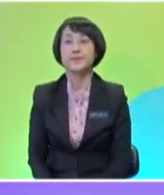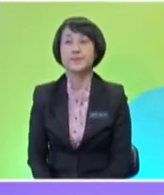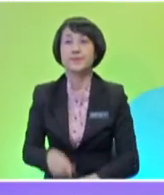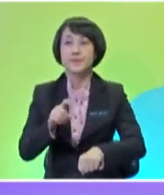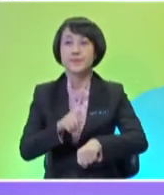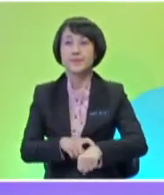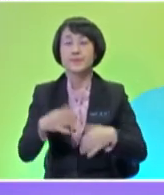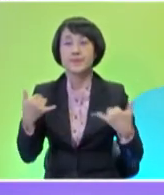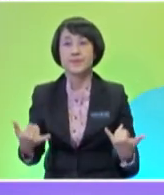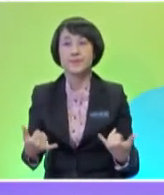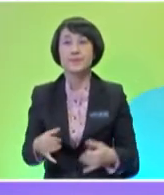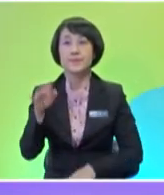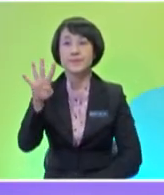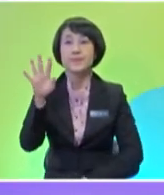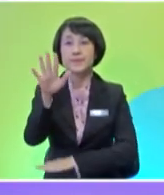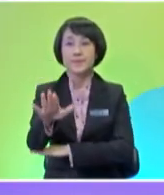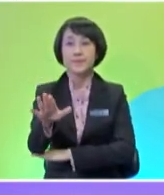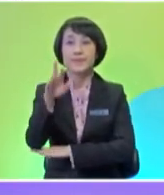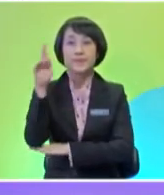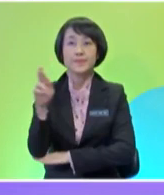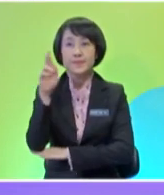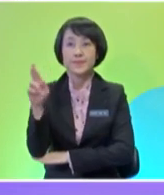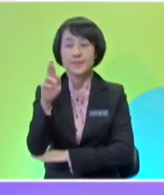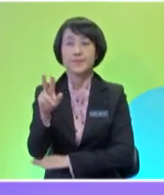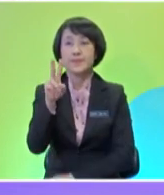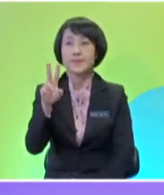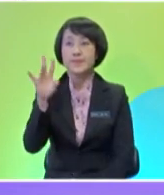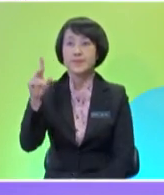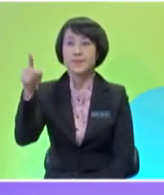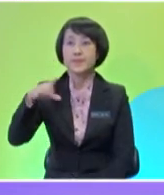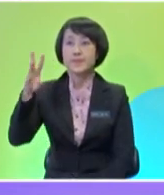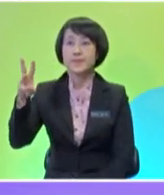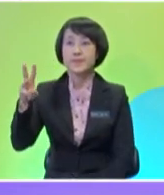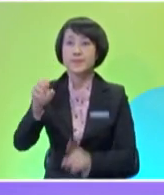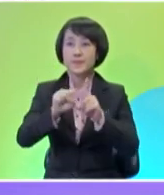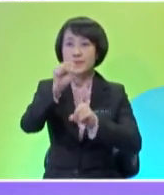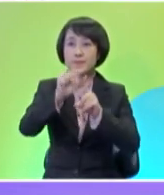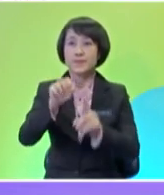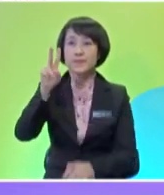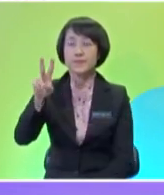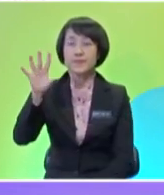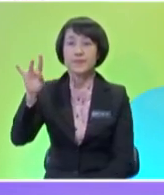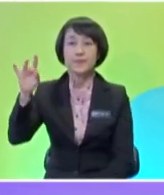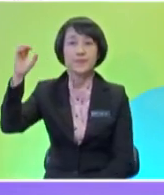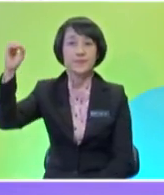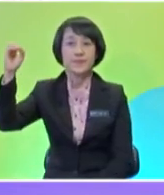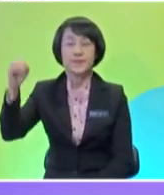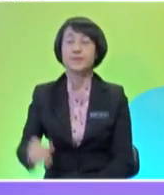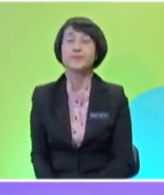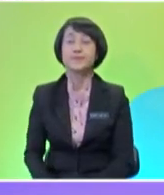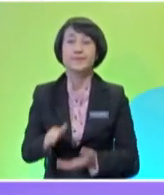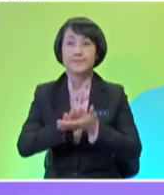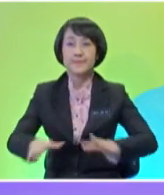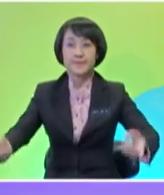tempatan 4 petang hari Rabu 27 Jun dan suhu 28 derajat Celcius kepada semua Pelawat Kami mengucapkan